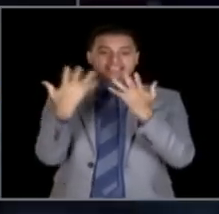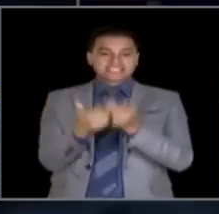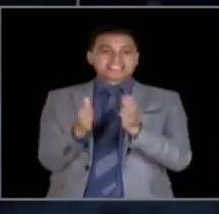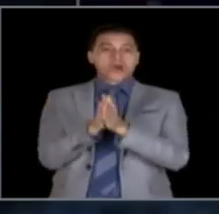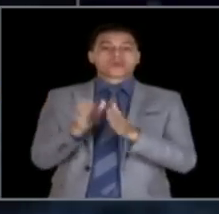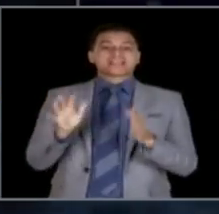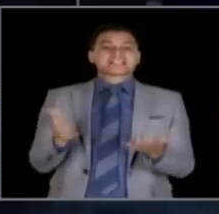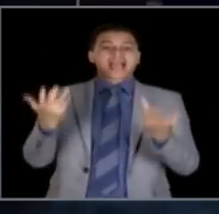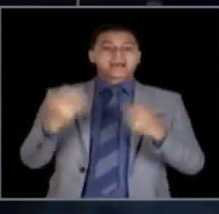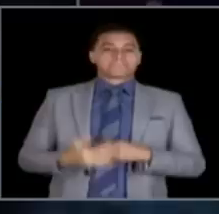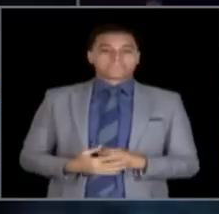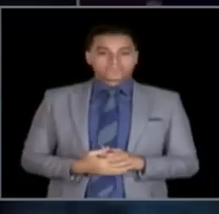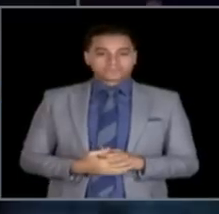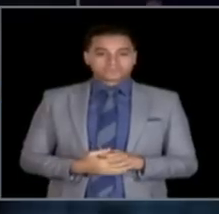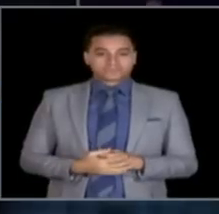يساوي كام؟